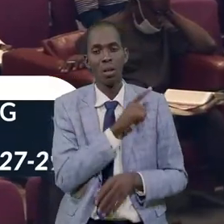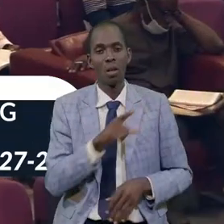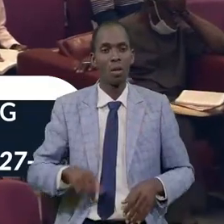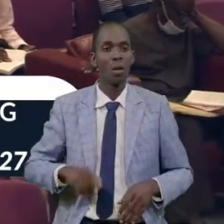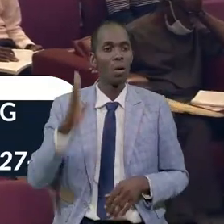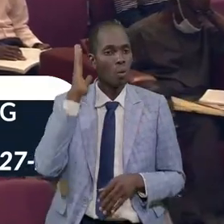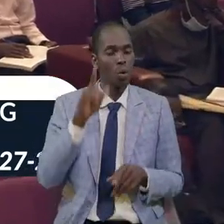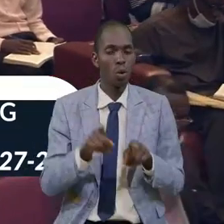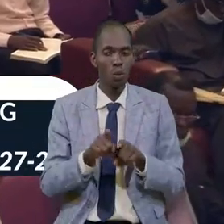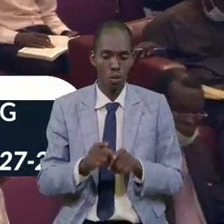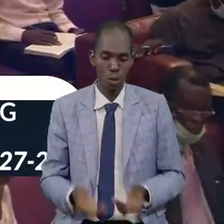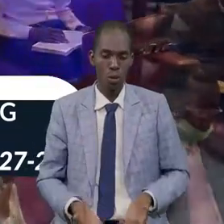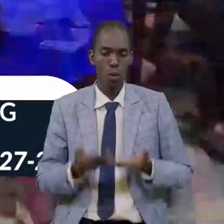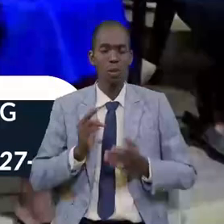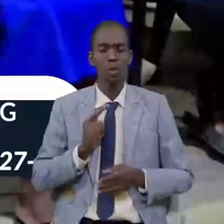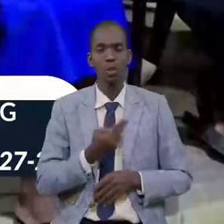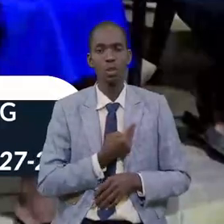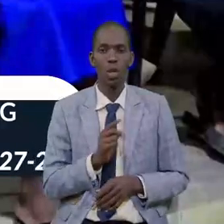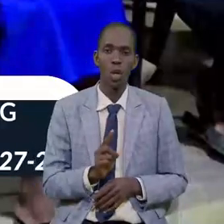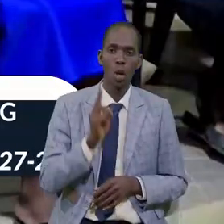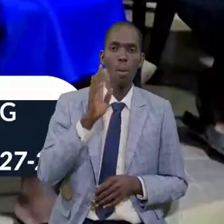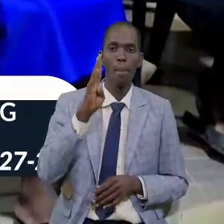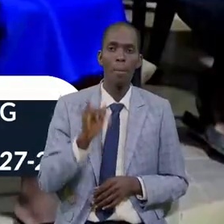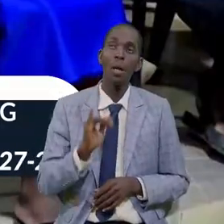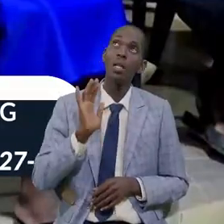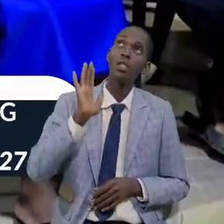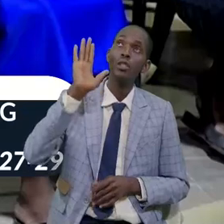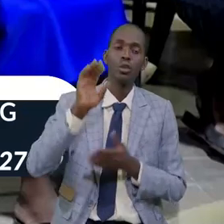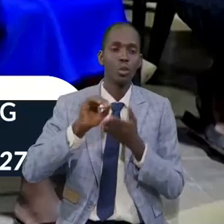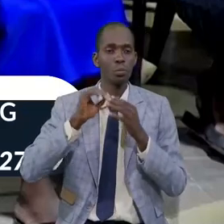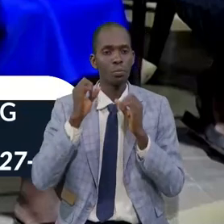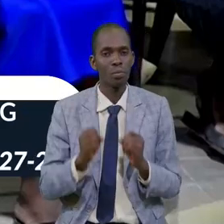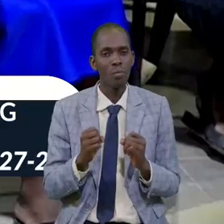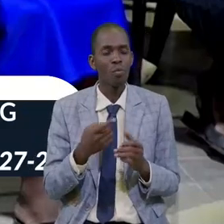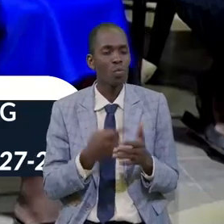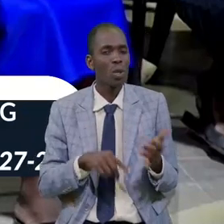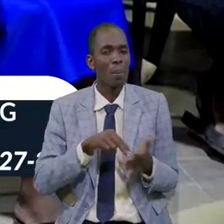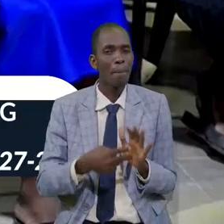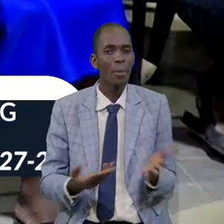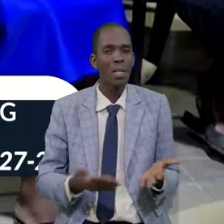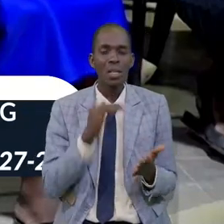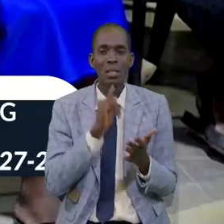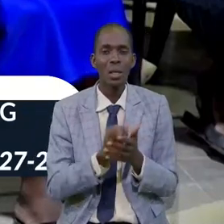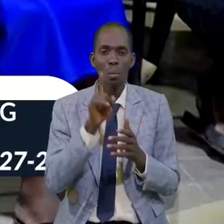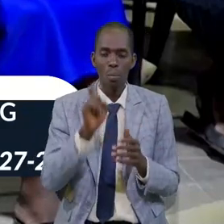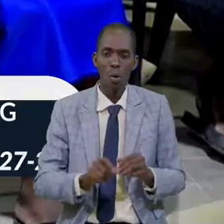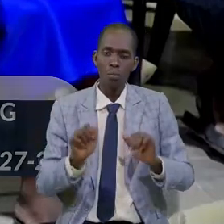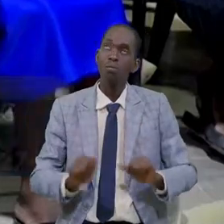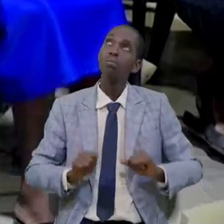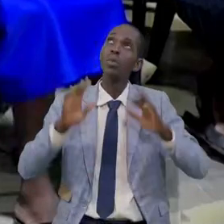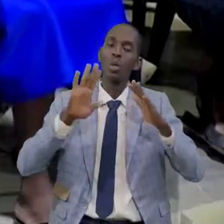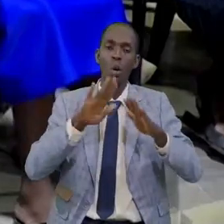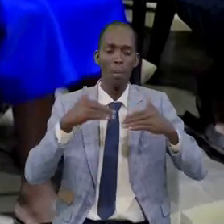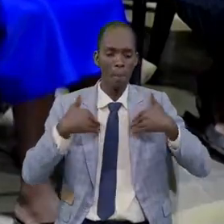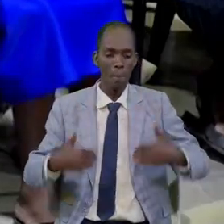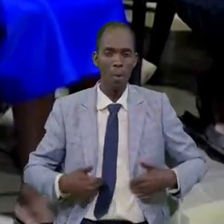nous ressuscitera aussi par sa puissance. Et dit, consacrez ce corps au Seigneur et